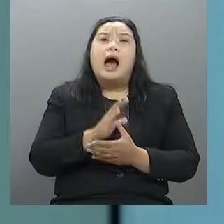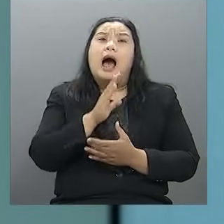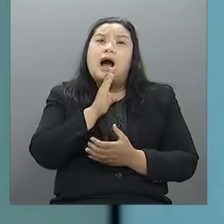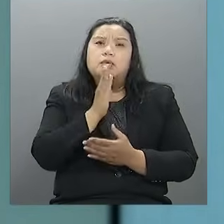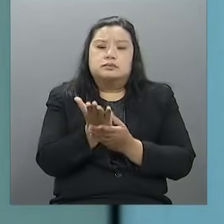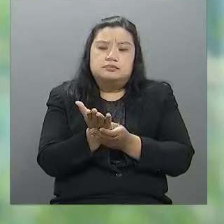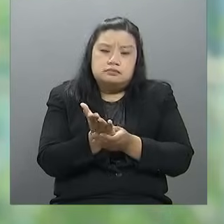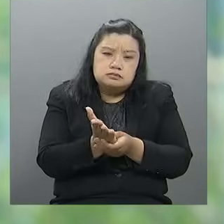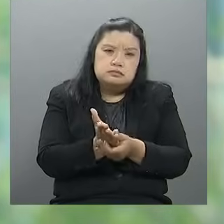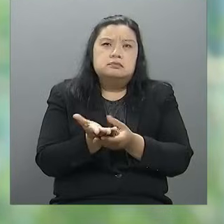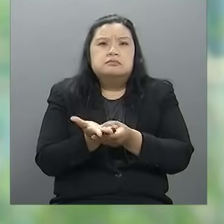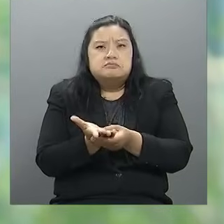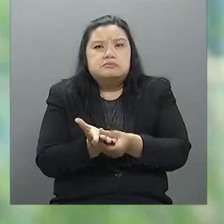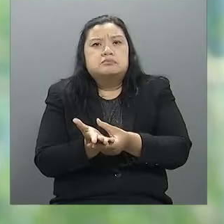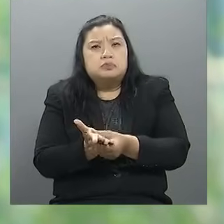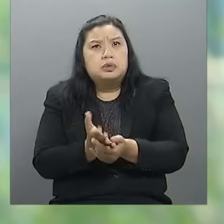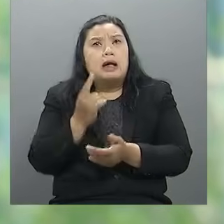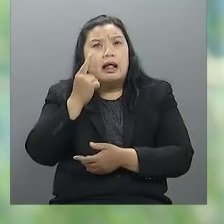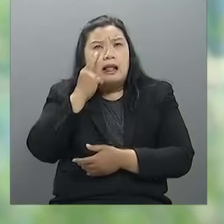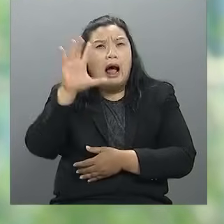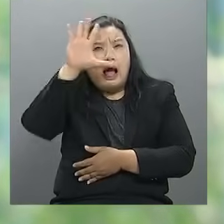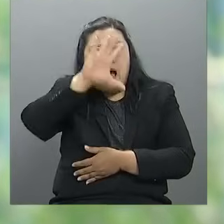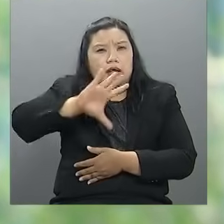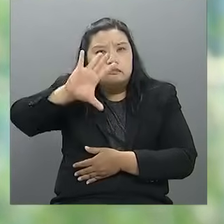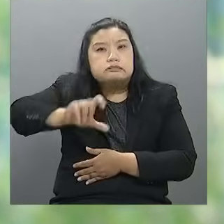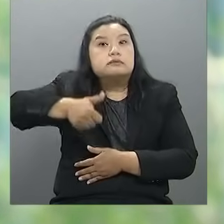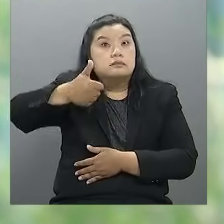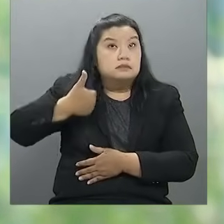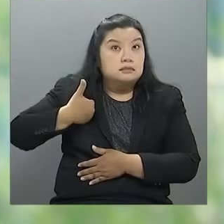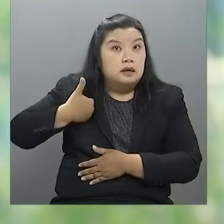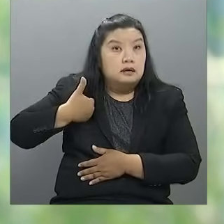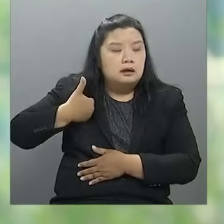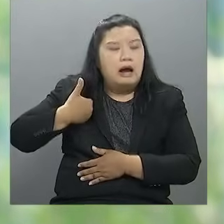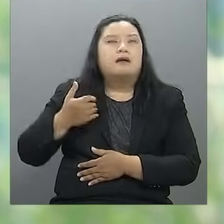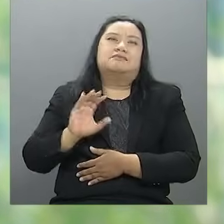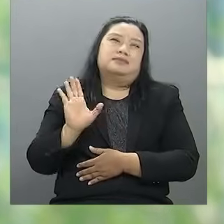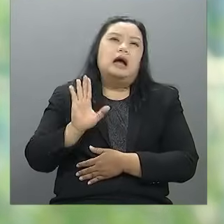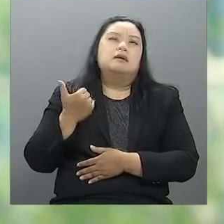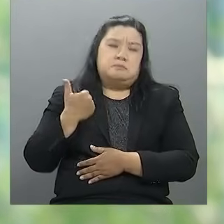นี้จะหายไปแล้นไ